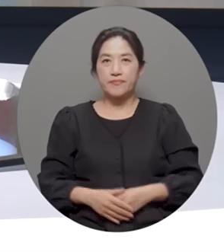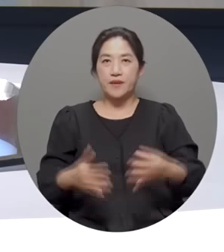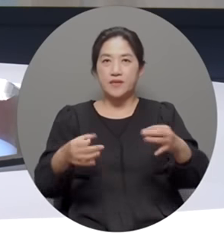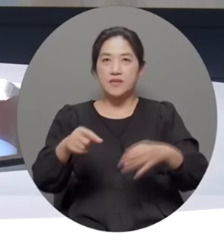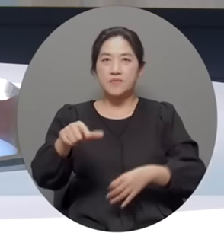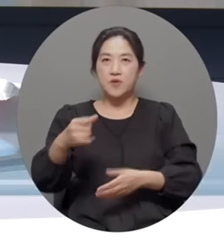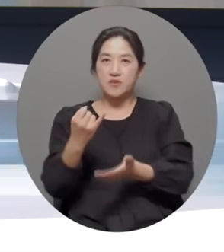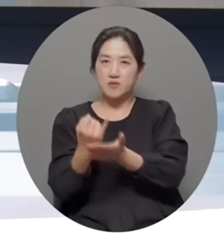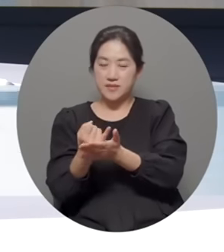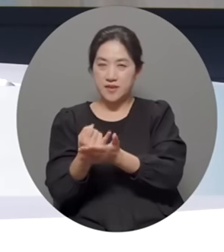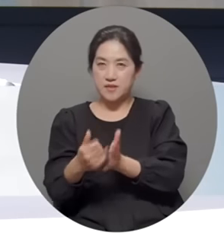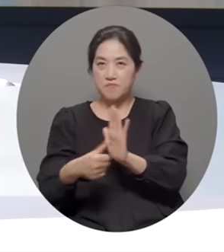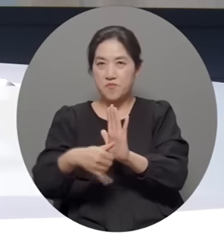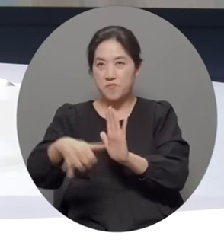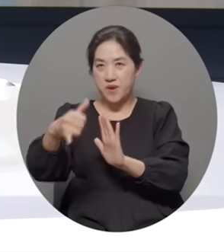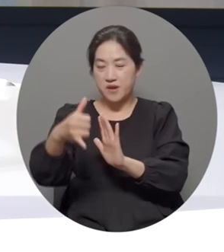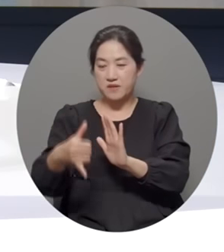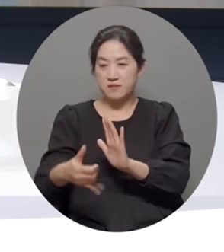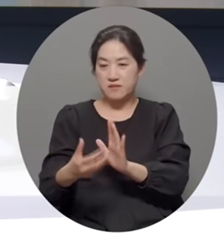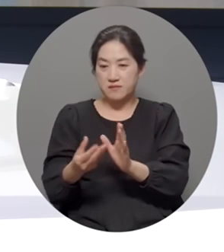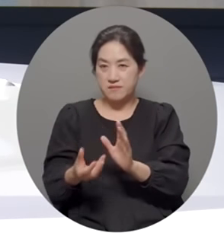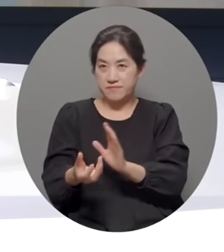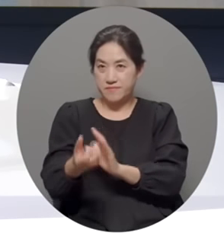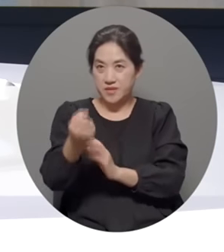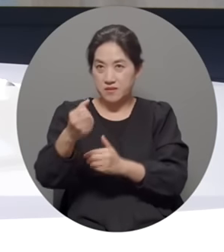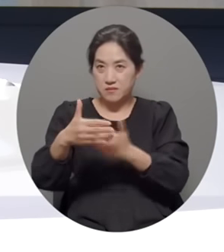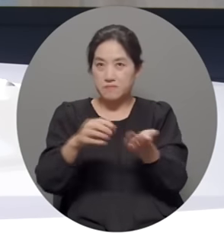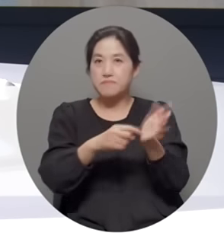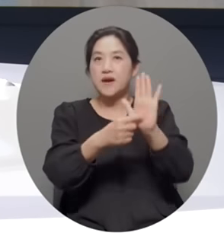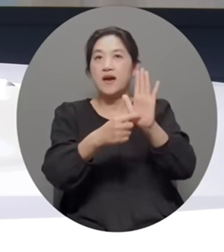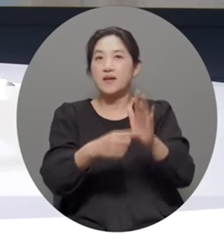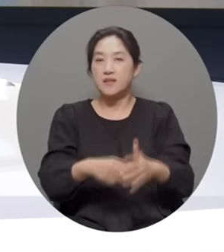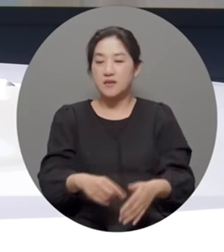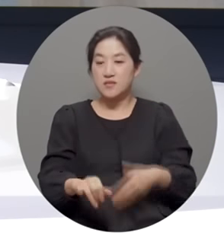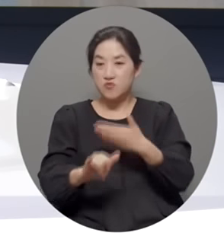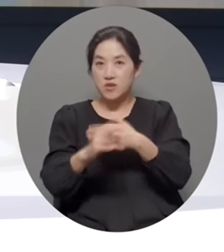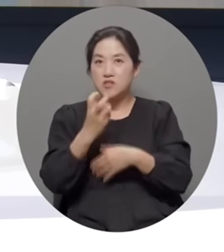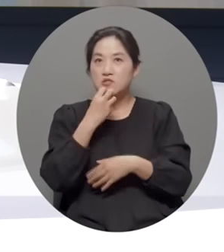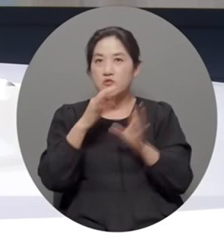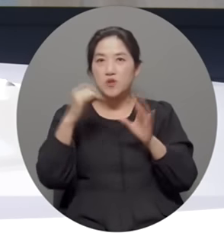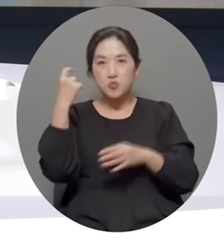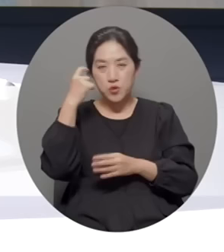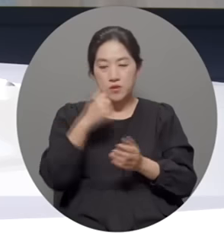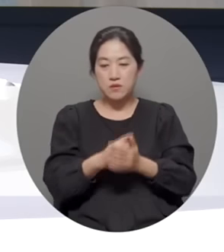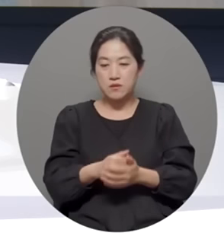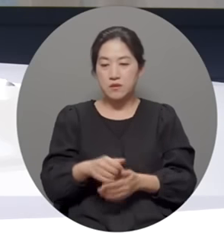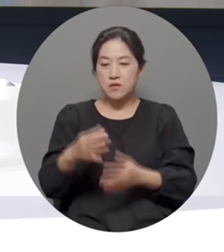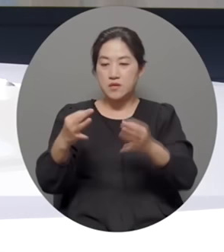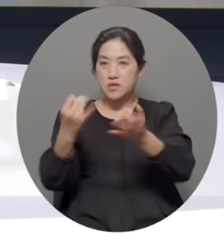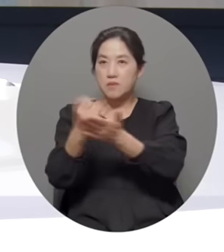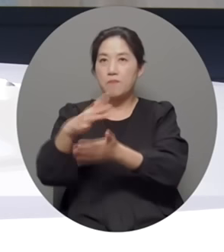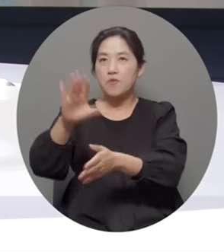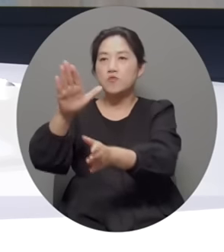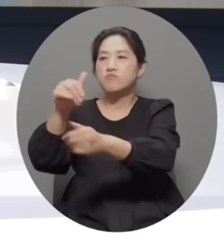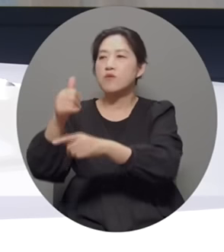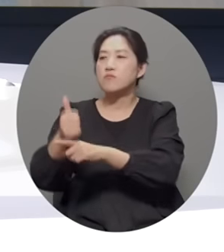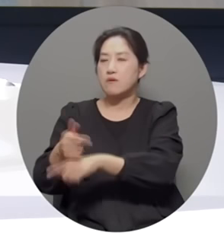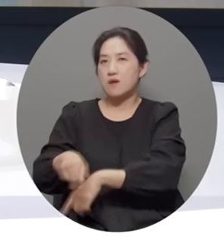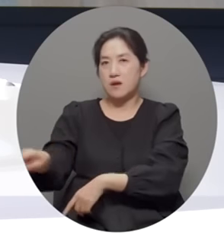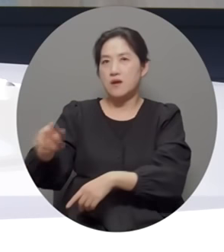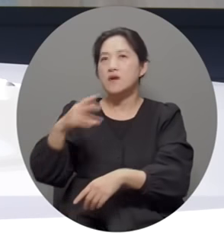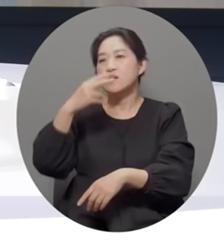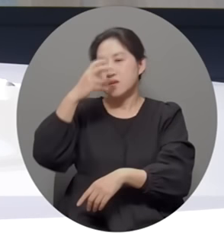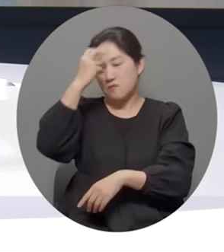김건희 여사가 명품백을 받는 영상을 공개한 서울의 소리 측이 김 여사부터 소환 조사하라면서 검찰을 압박하고